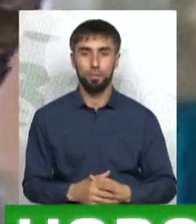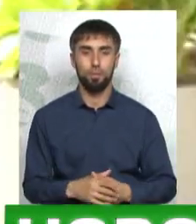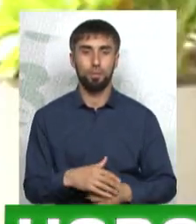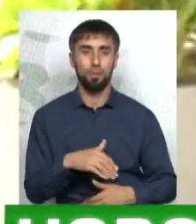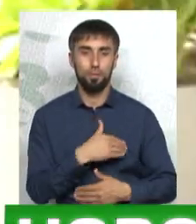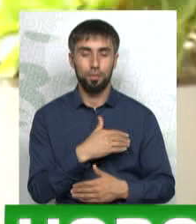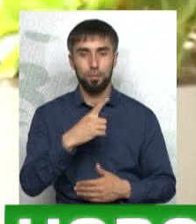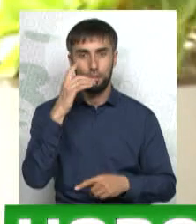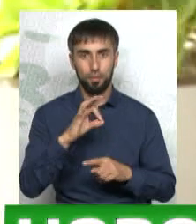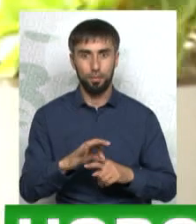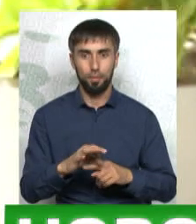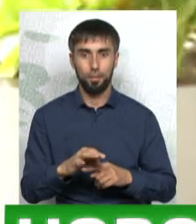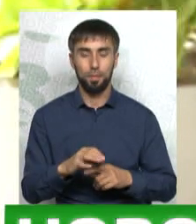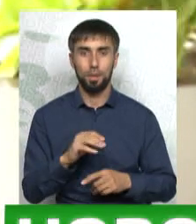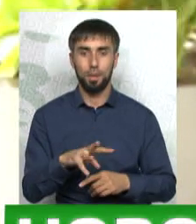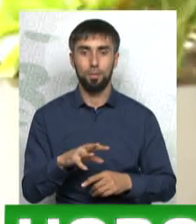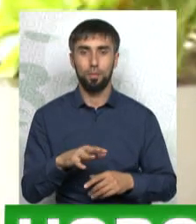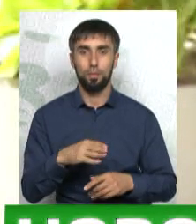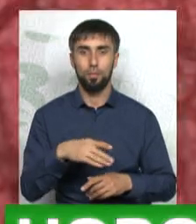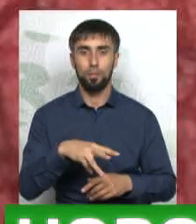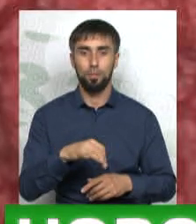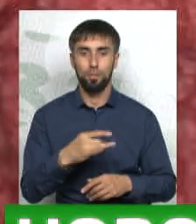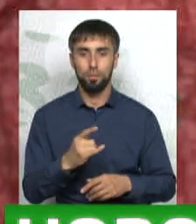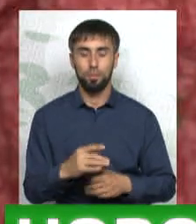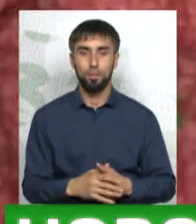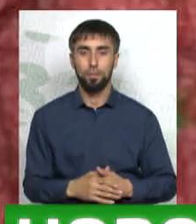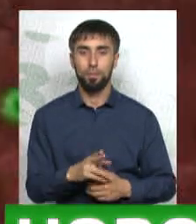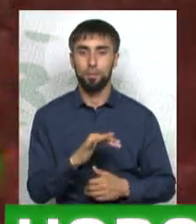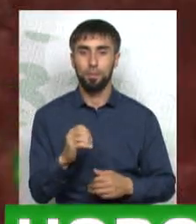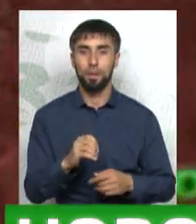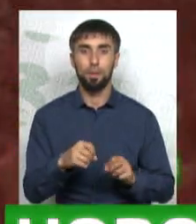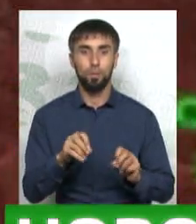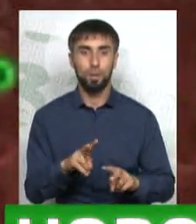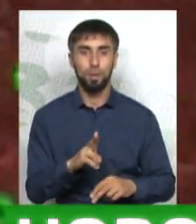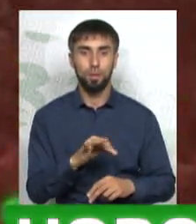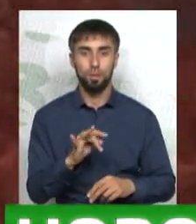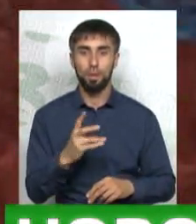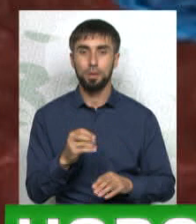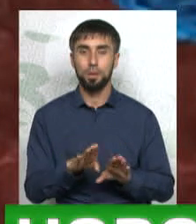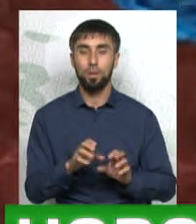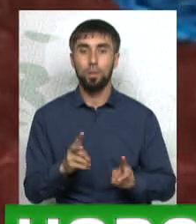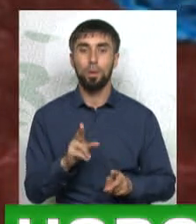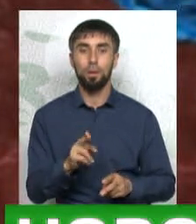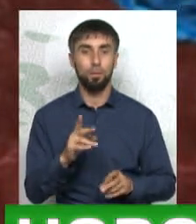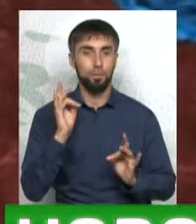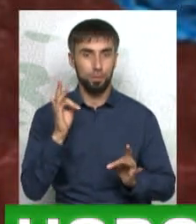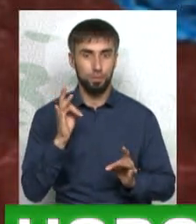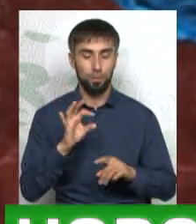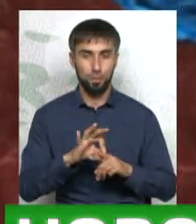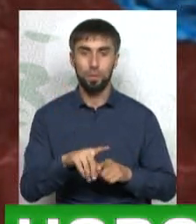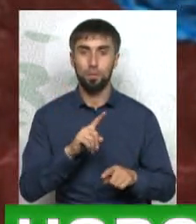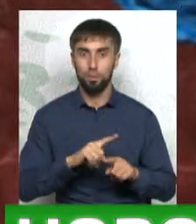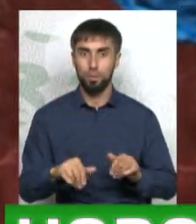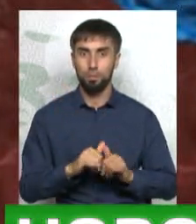Температура, головная боль, там боли, но в мышцах, по крайней мере, в первые дни. По данным специалистов, кентавр не так опасен, как звучит. Болезнь хоть и